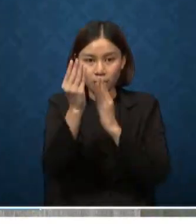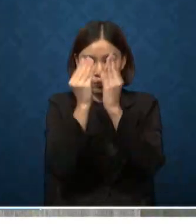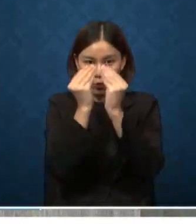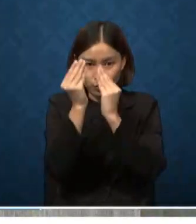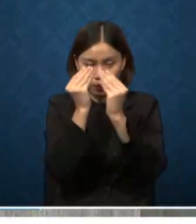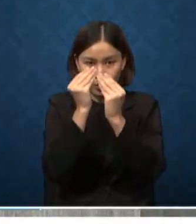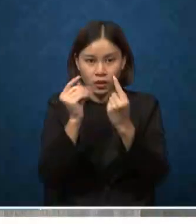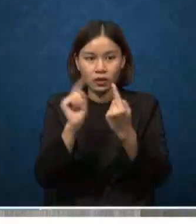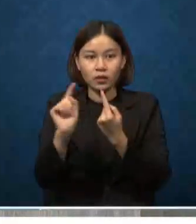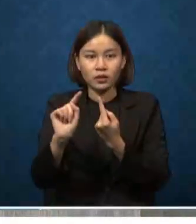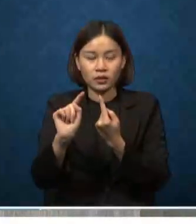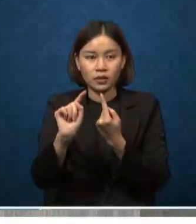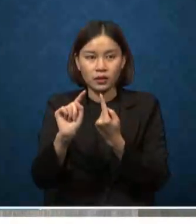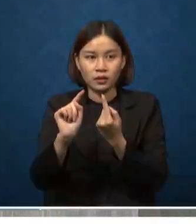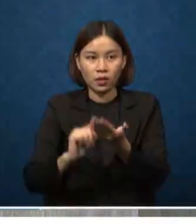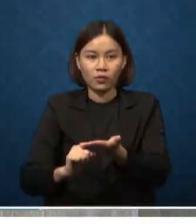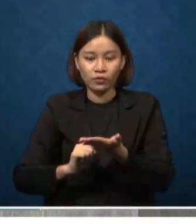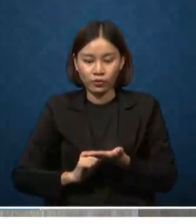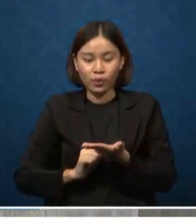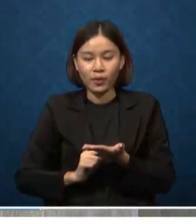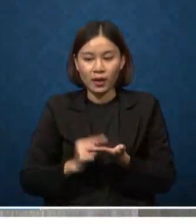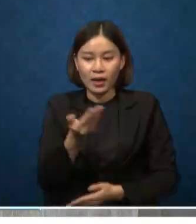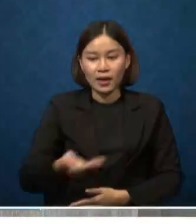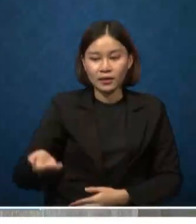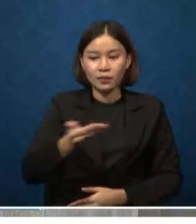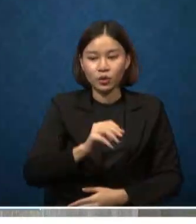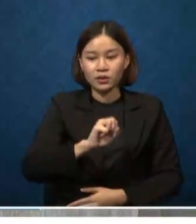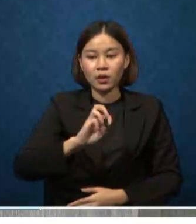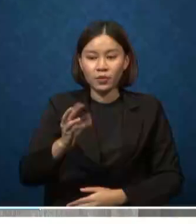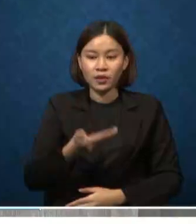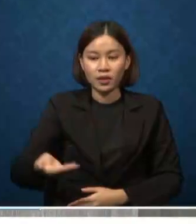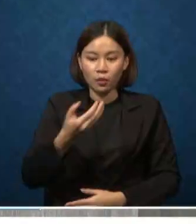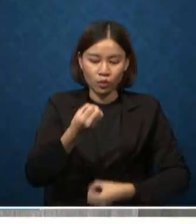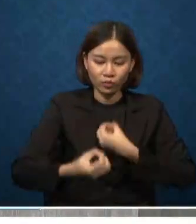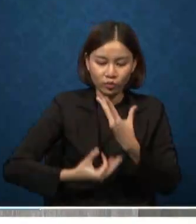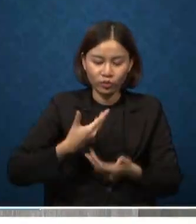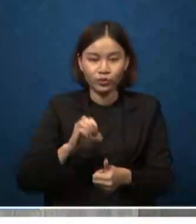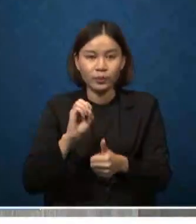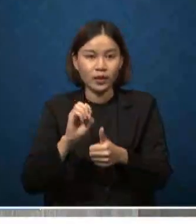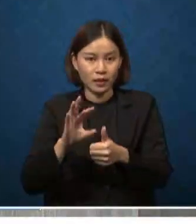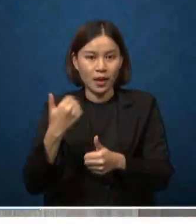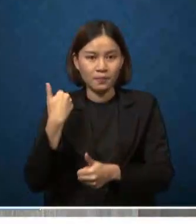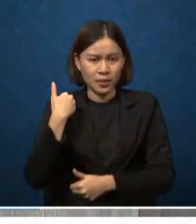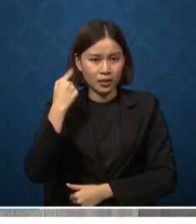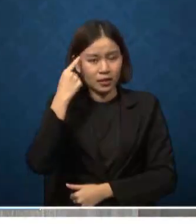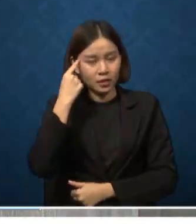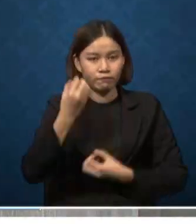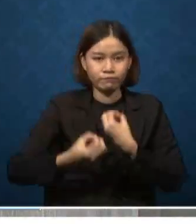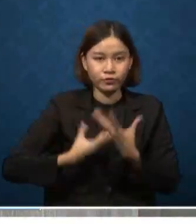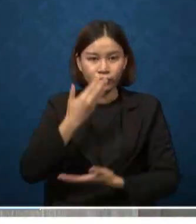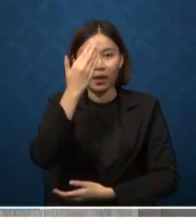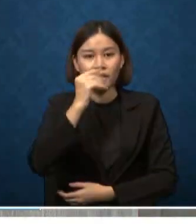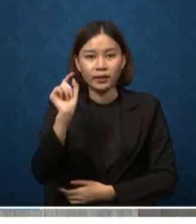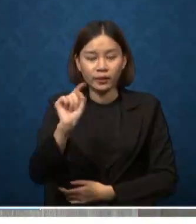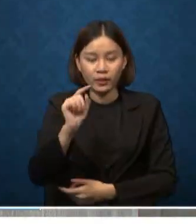เข้ามาขอความเห็นต่อสมาชิกวุฒิสภาซึ่งเราควรจะมีความเห็นเพื่อให้